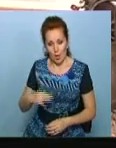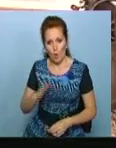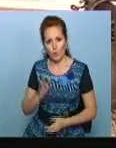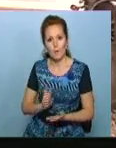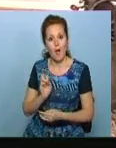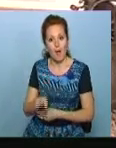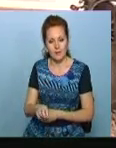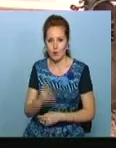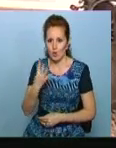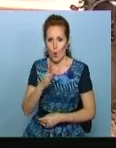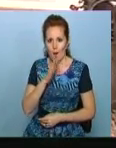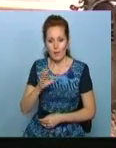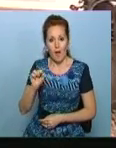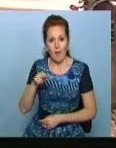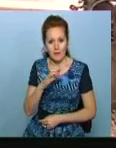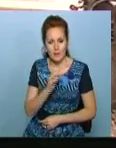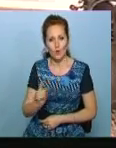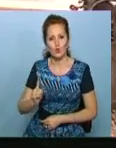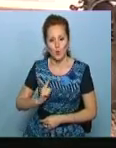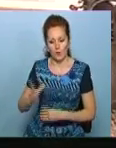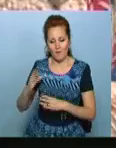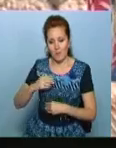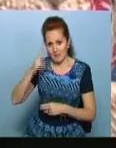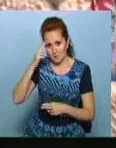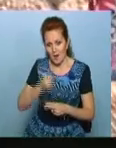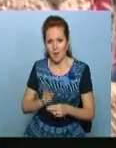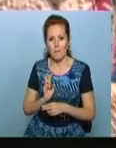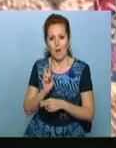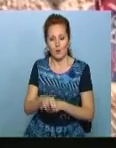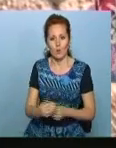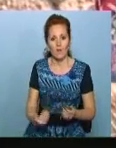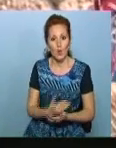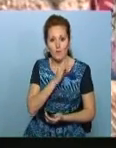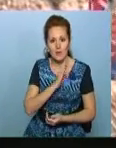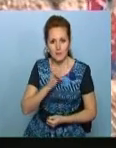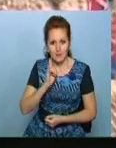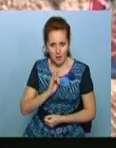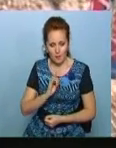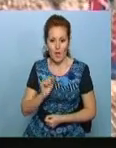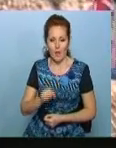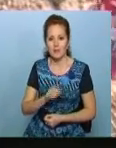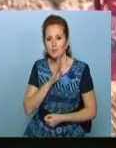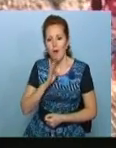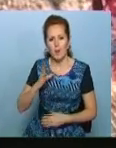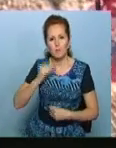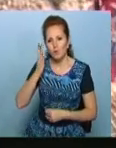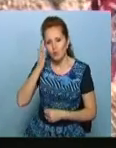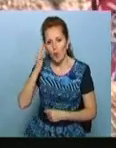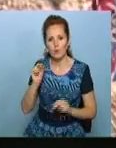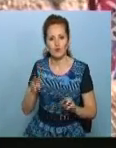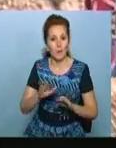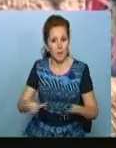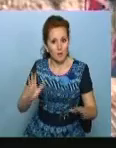4-летняя Алиса ждет не дождется, как вместе с братом она пойдет в новый детский сад «Семицветик». С мамой они уже мечтают о том, чем ребята